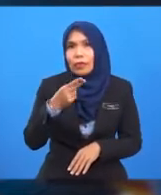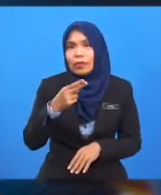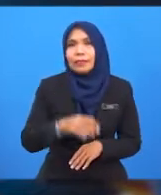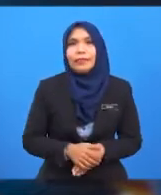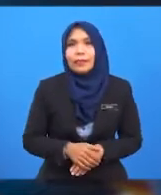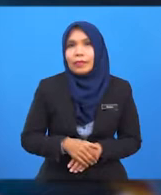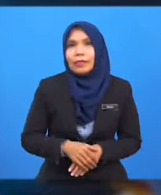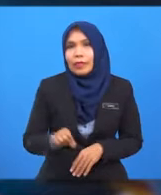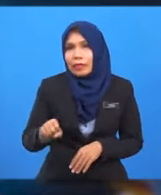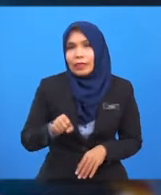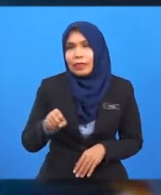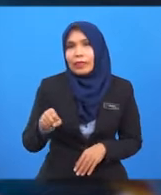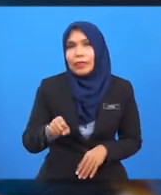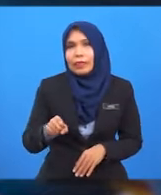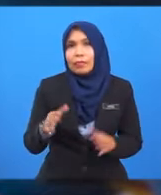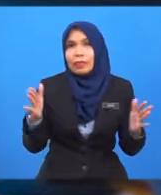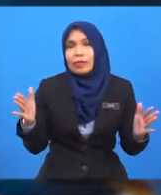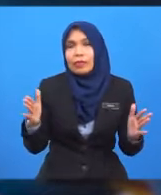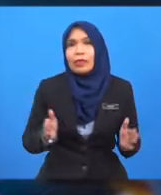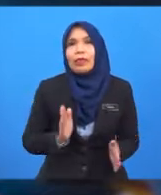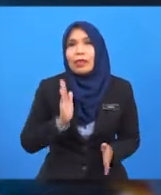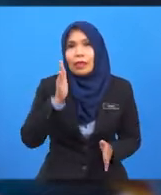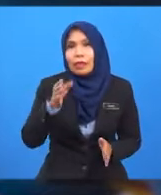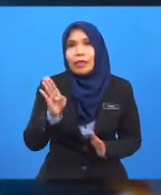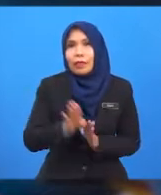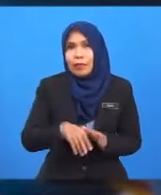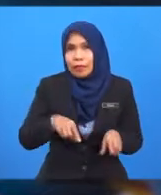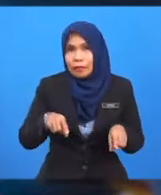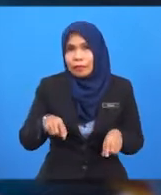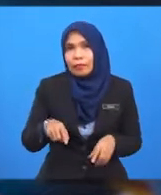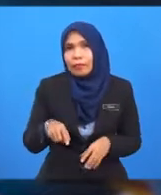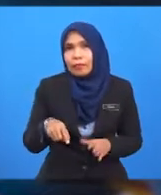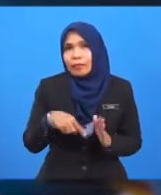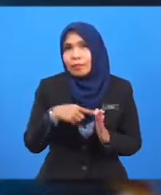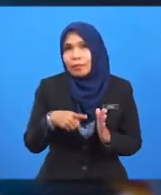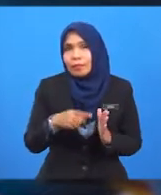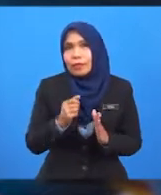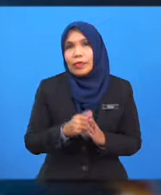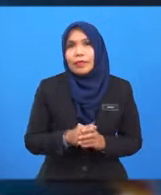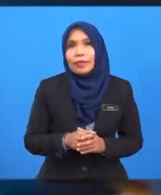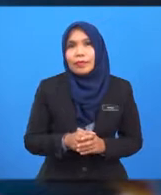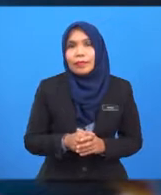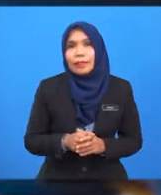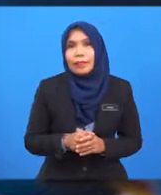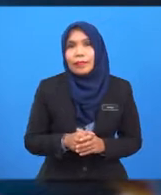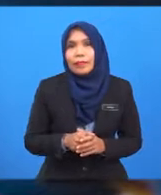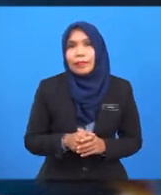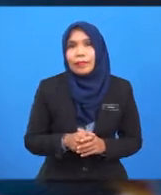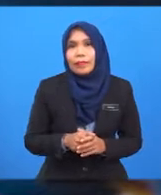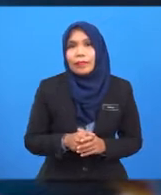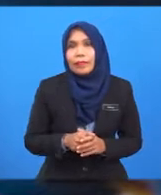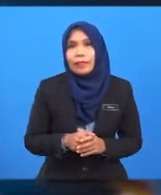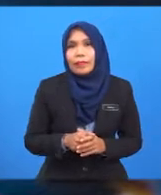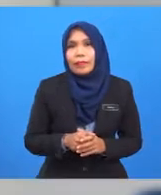akan berputar dan pada masa yang sama memutarkan gear bersaiz kecil.